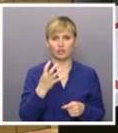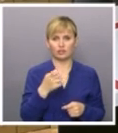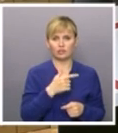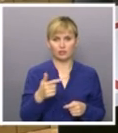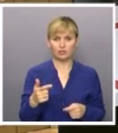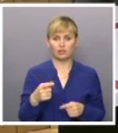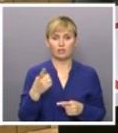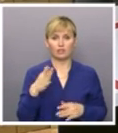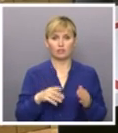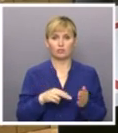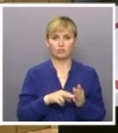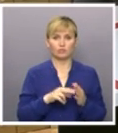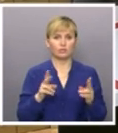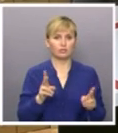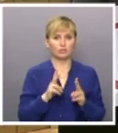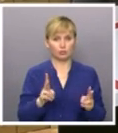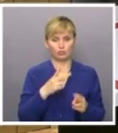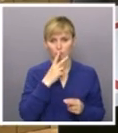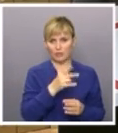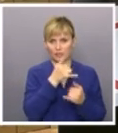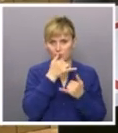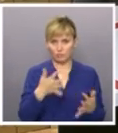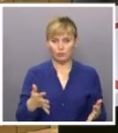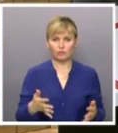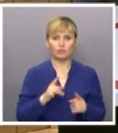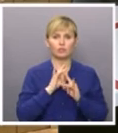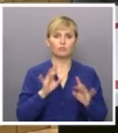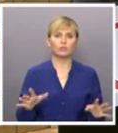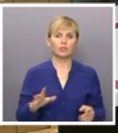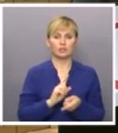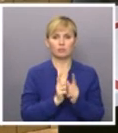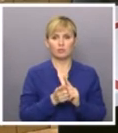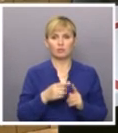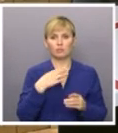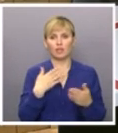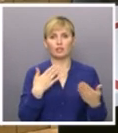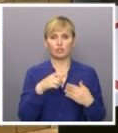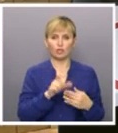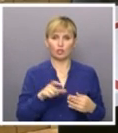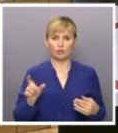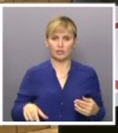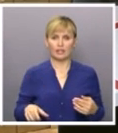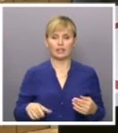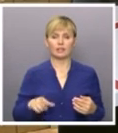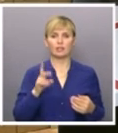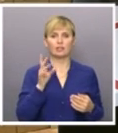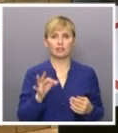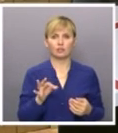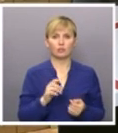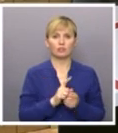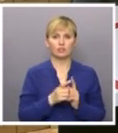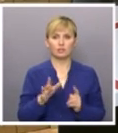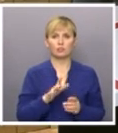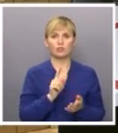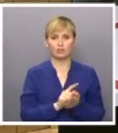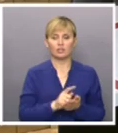1 килограмма даже никто практически смотреть не будет. То есть изменилось отношение людей к конечному продукту. Но неизменной должно